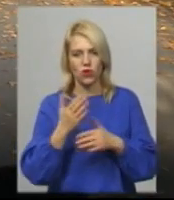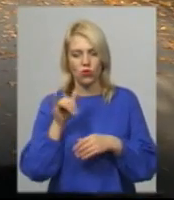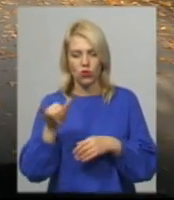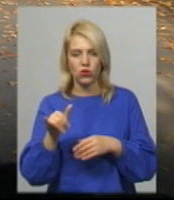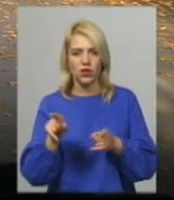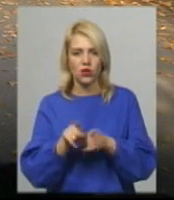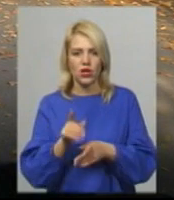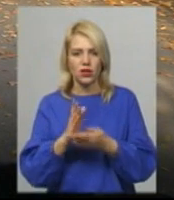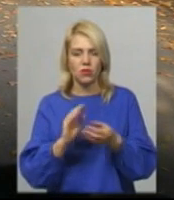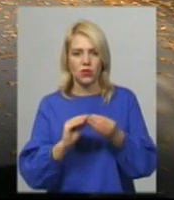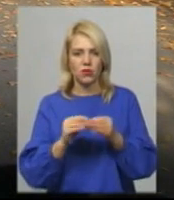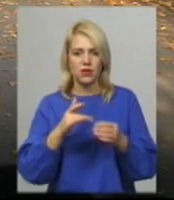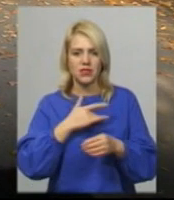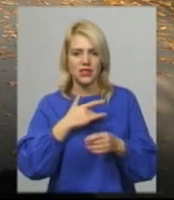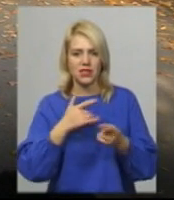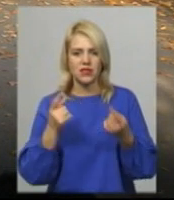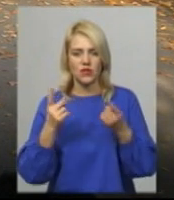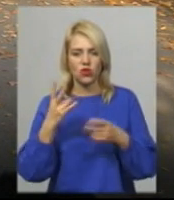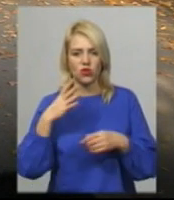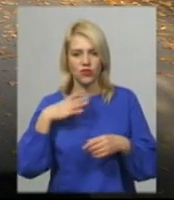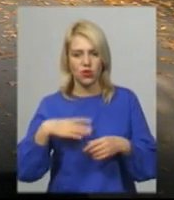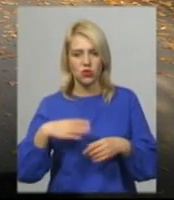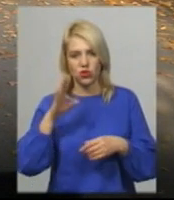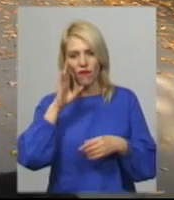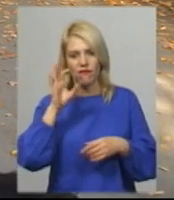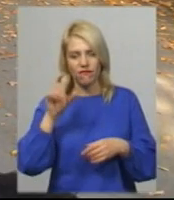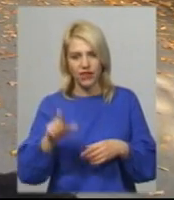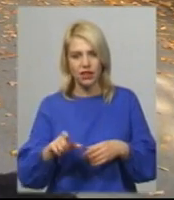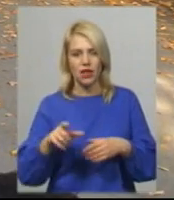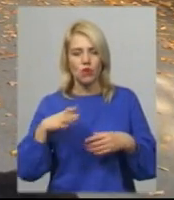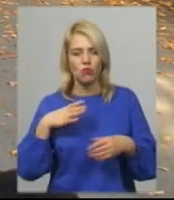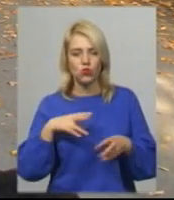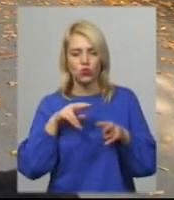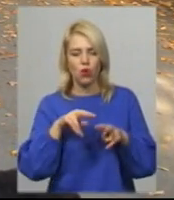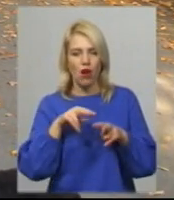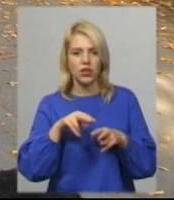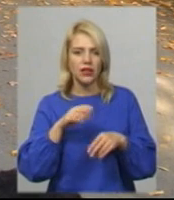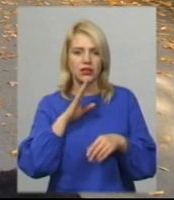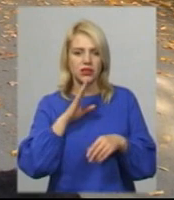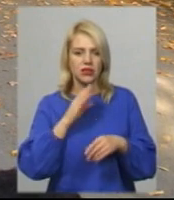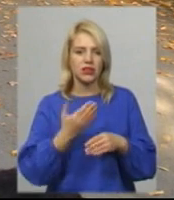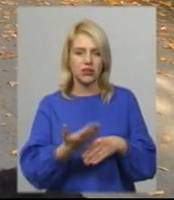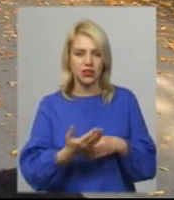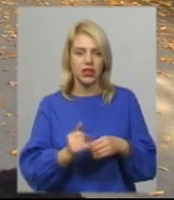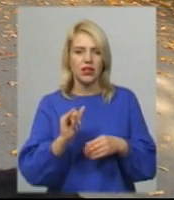з серцем дуже великі, але вимушено він мусить доглядати її і йому, на жаль,